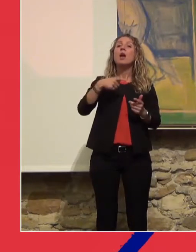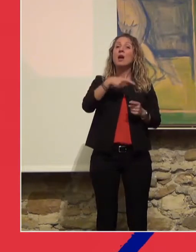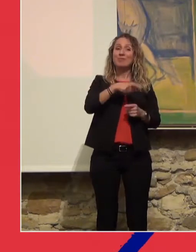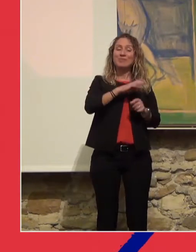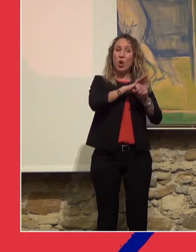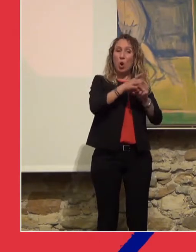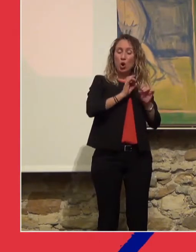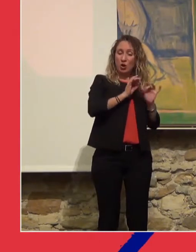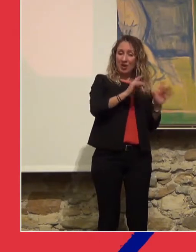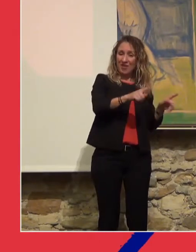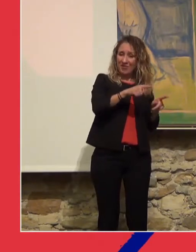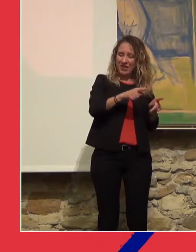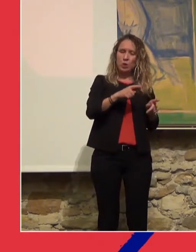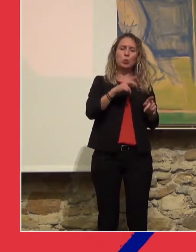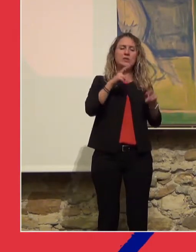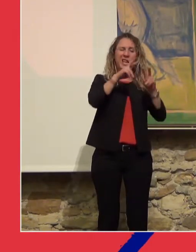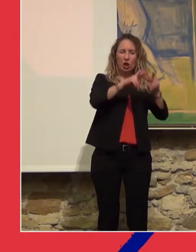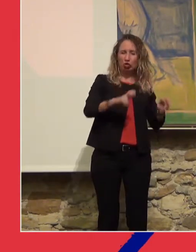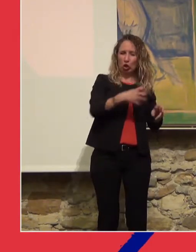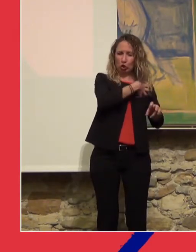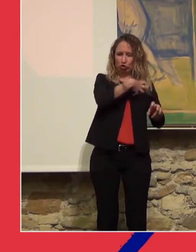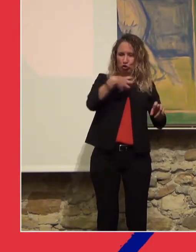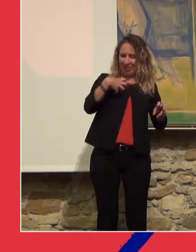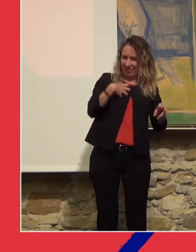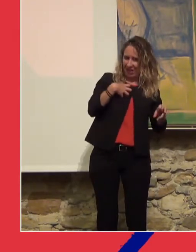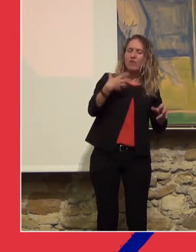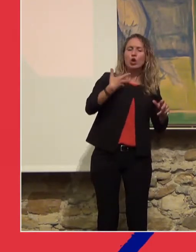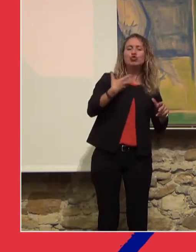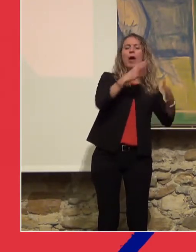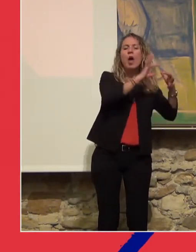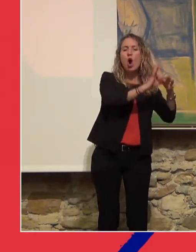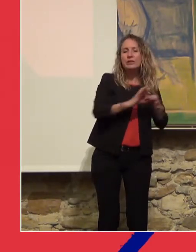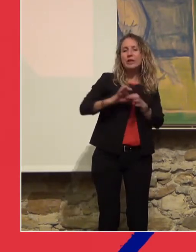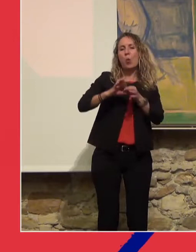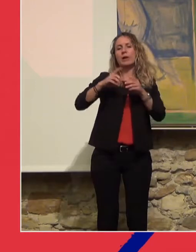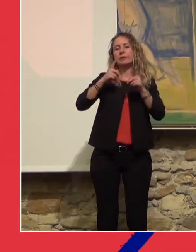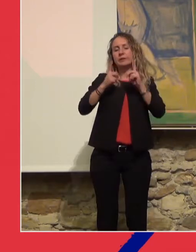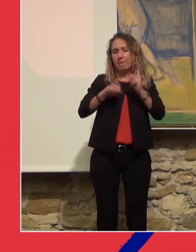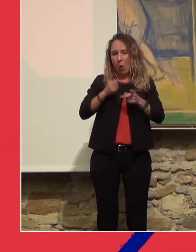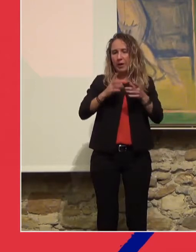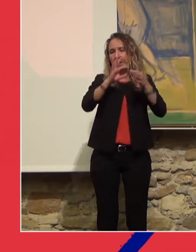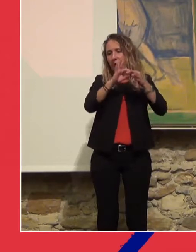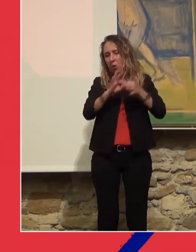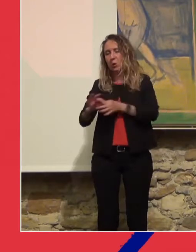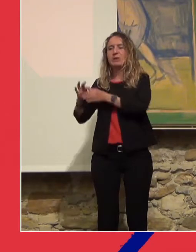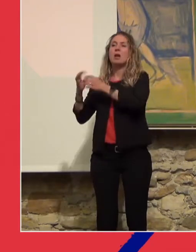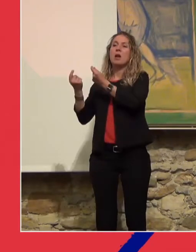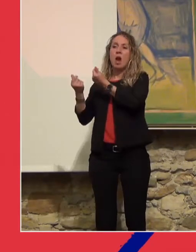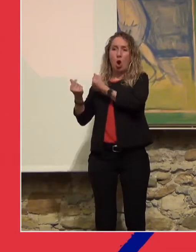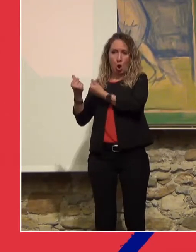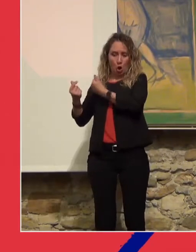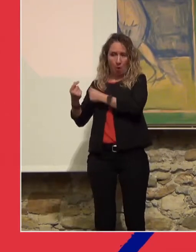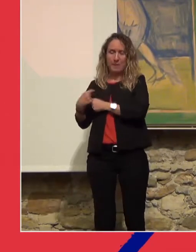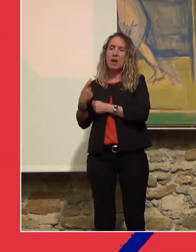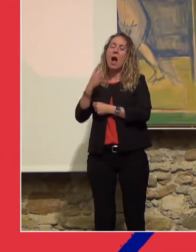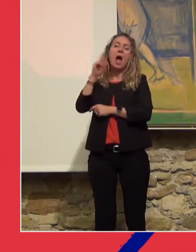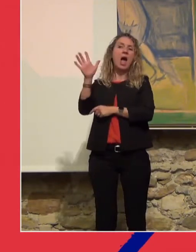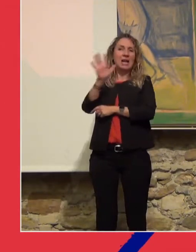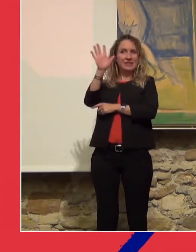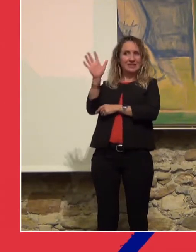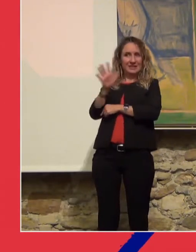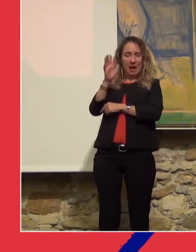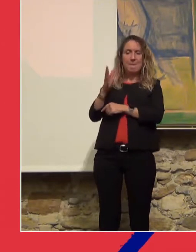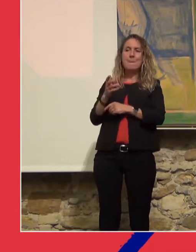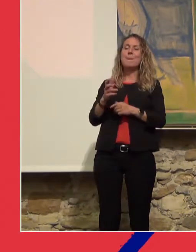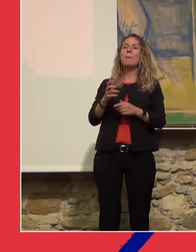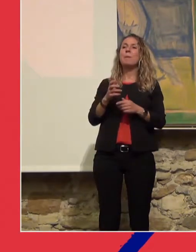della ricerca scientifica sul virus. Cito come semplice esempio l'articolo